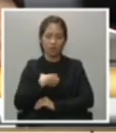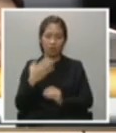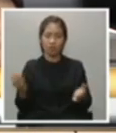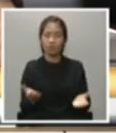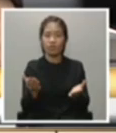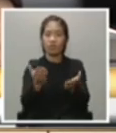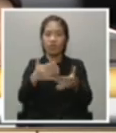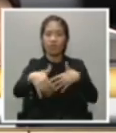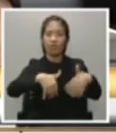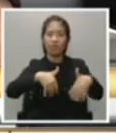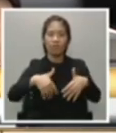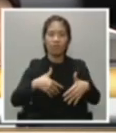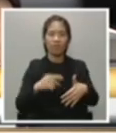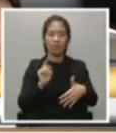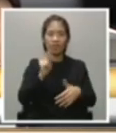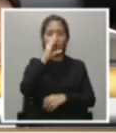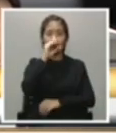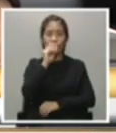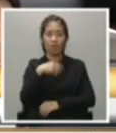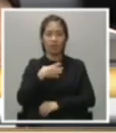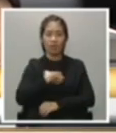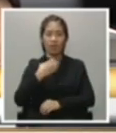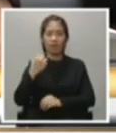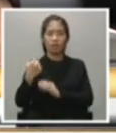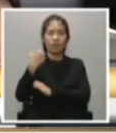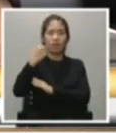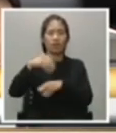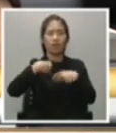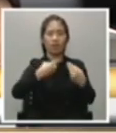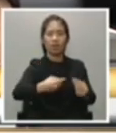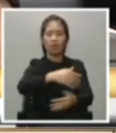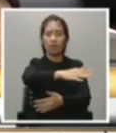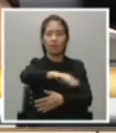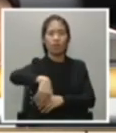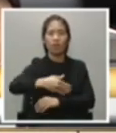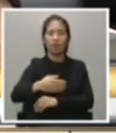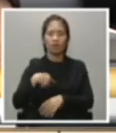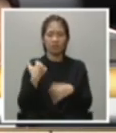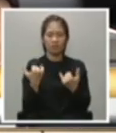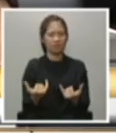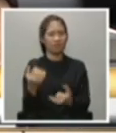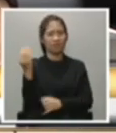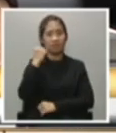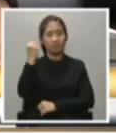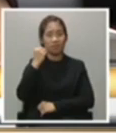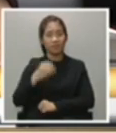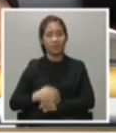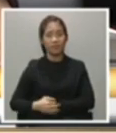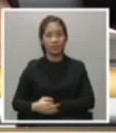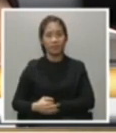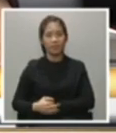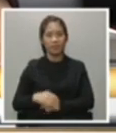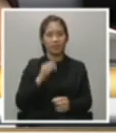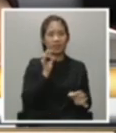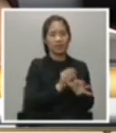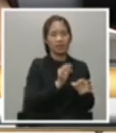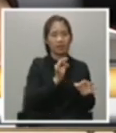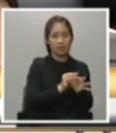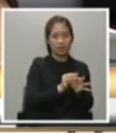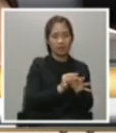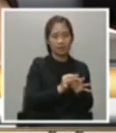วเล็กไหนบอกว่าจะทำให้พวกเราเข้มแข็งทุกวันนี้ธนาคารพาณิ